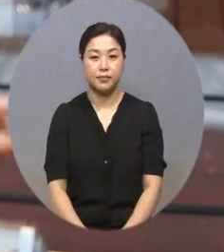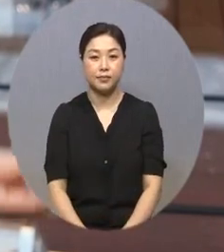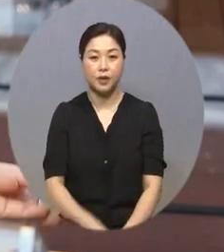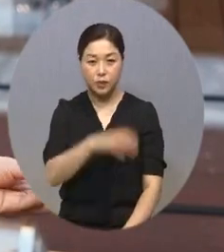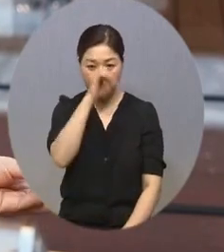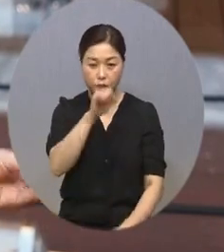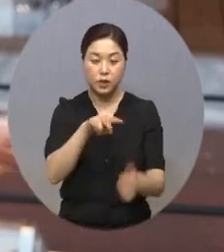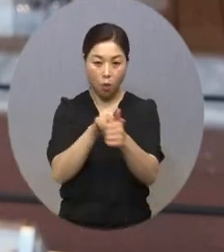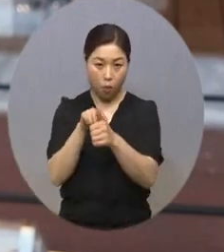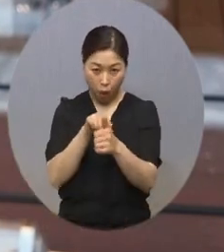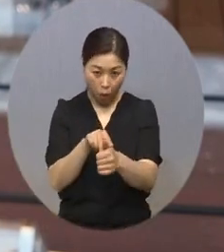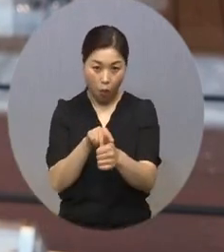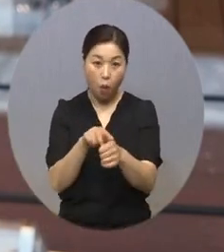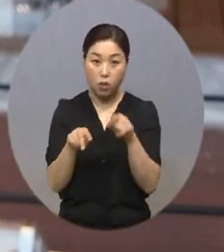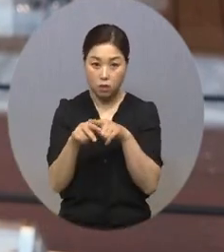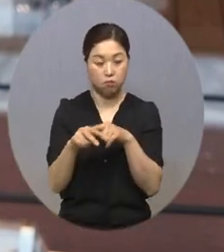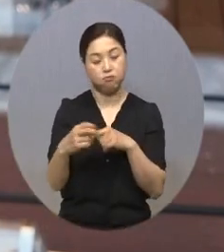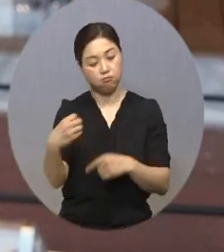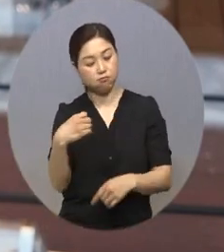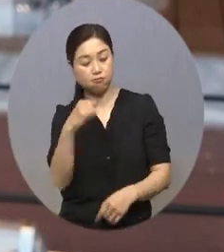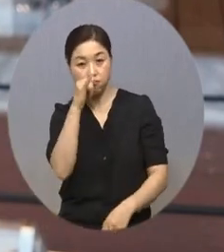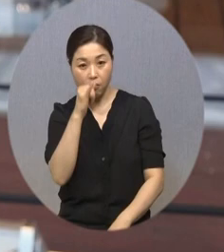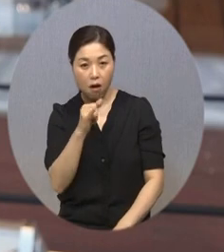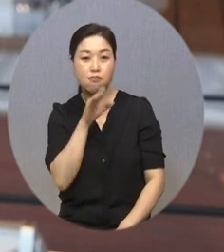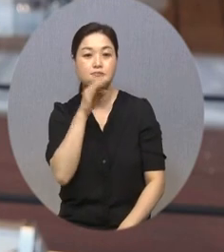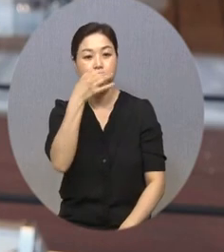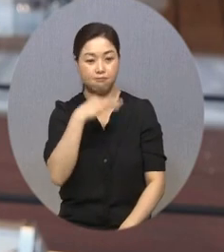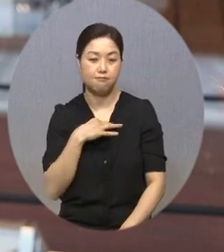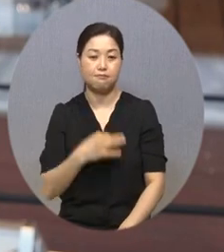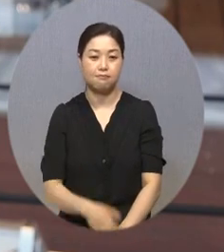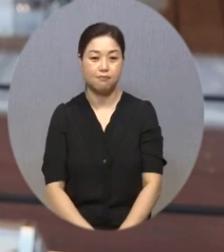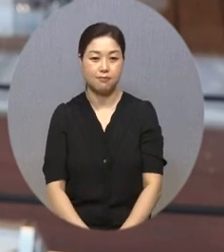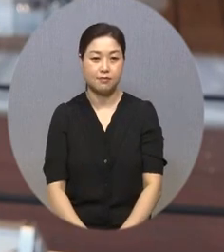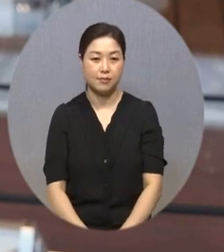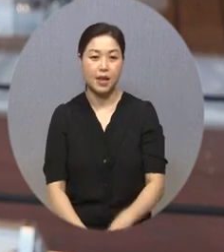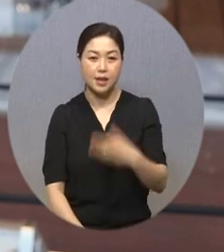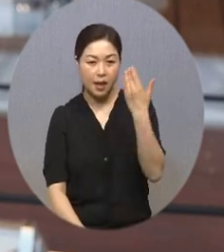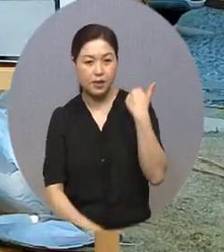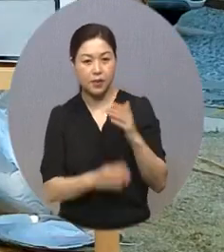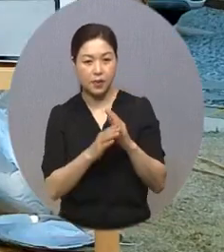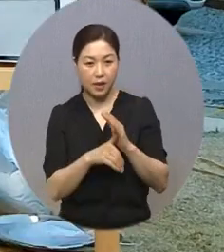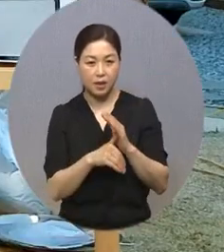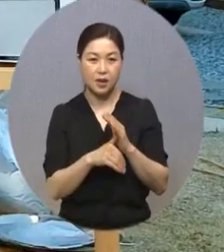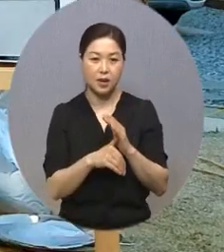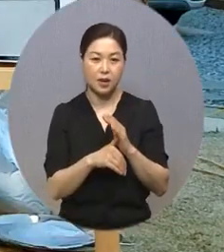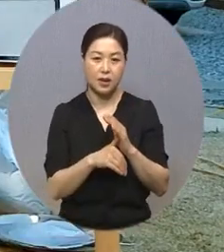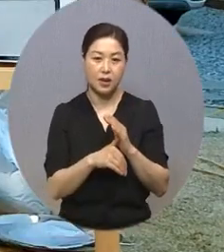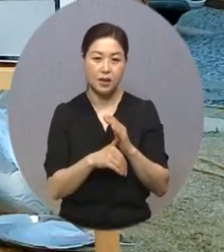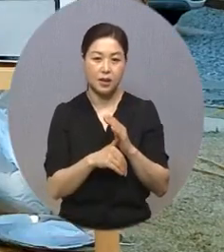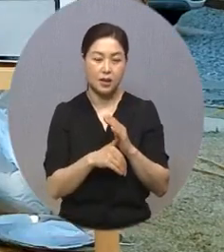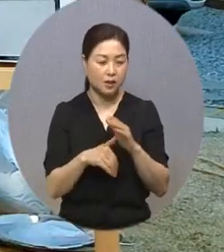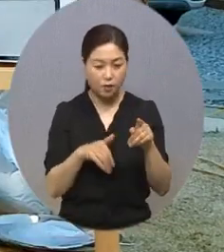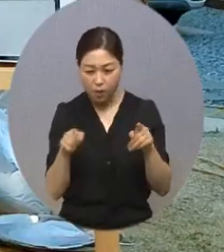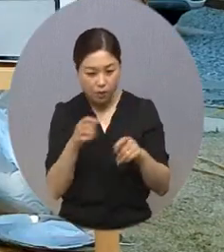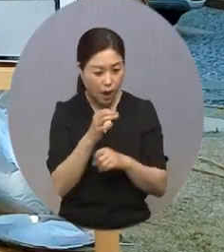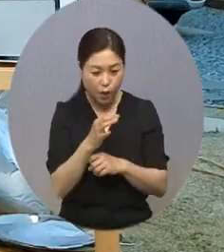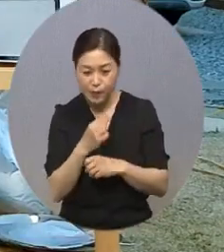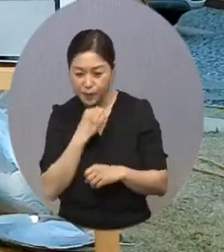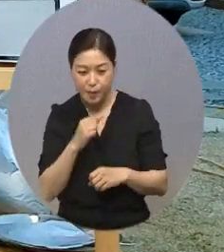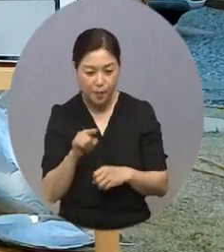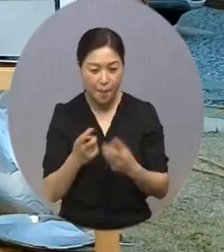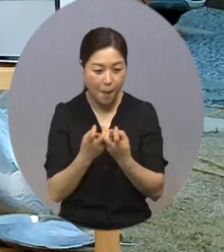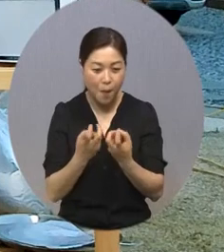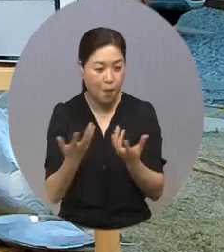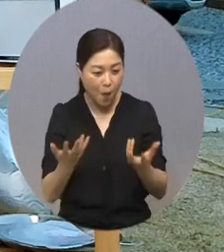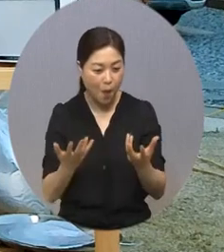이런것을 이제 있으니까 4 용 소음과 그 옛날에 듯이 키 하고 싶은데요 5 케어 에